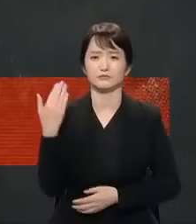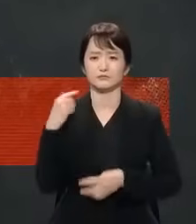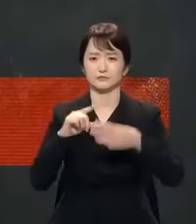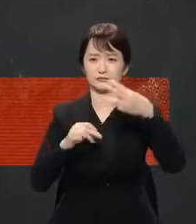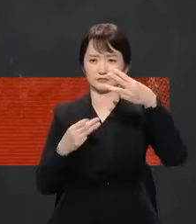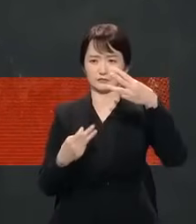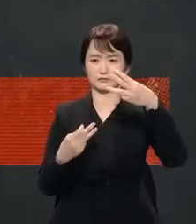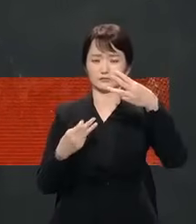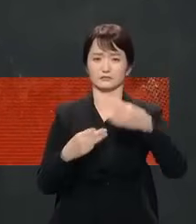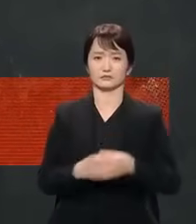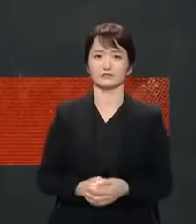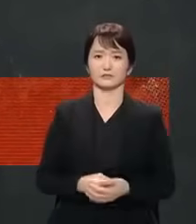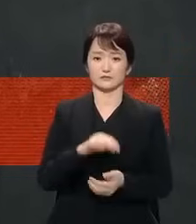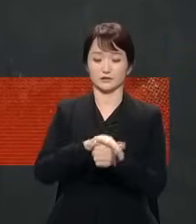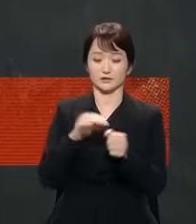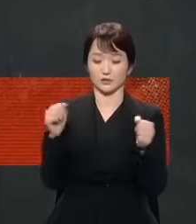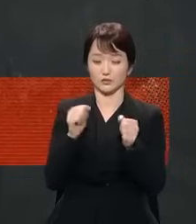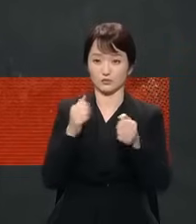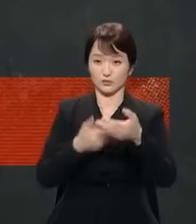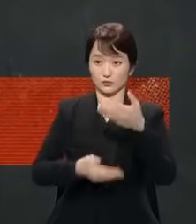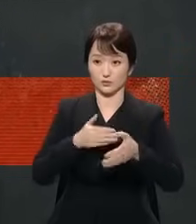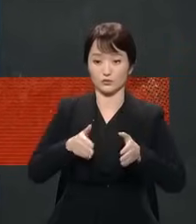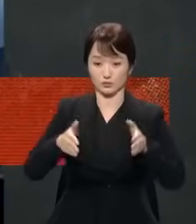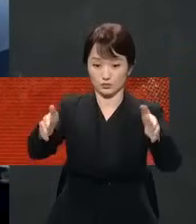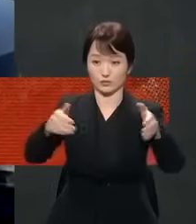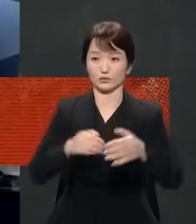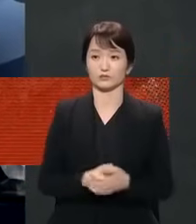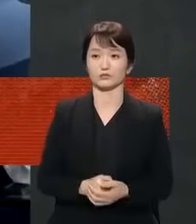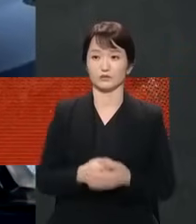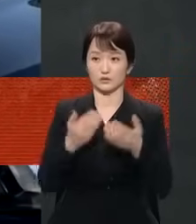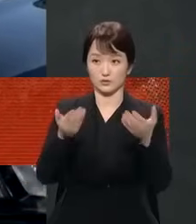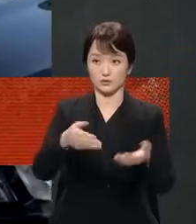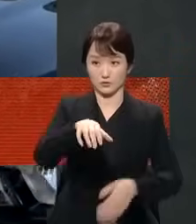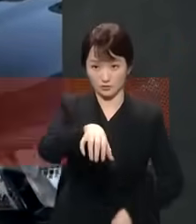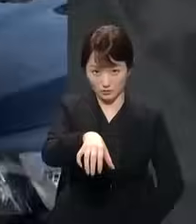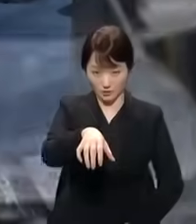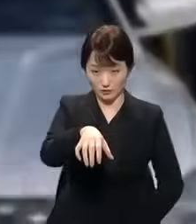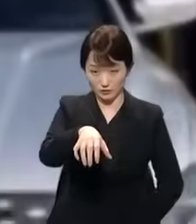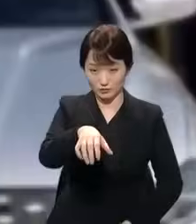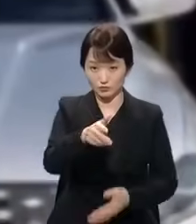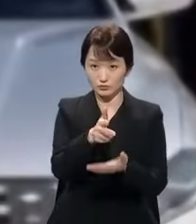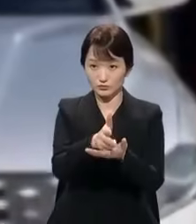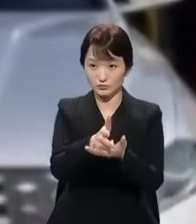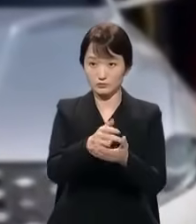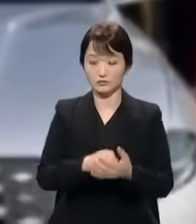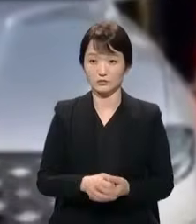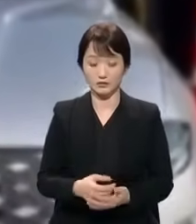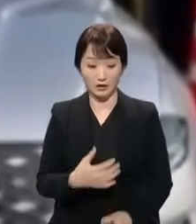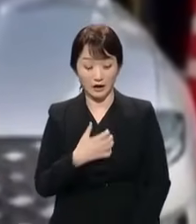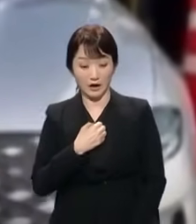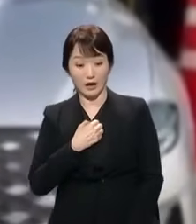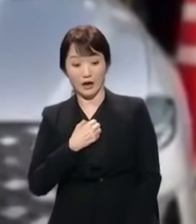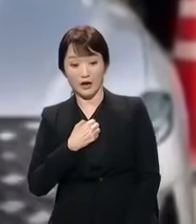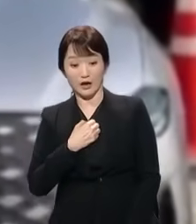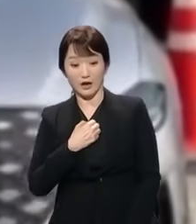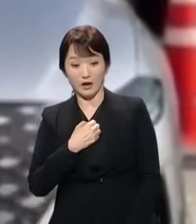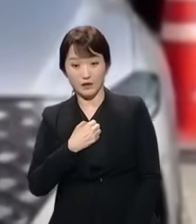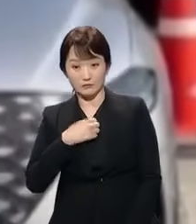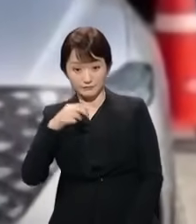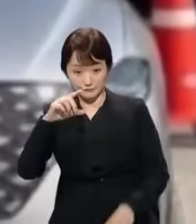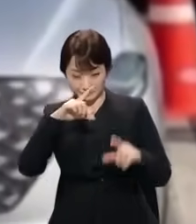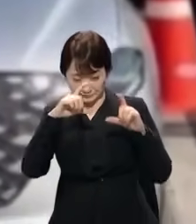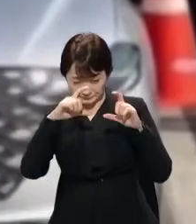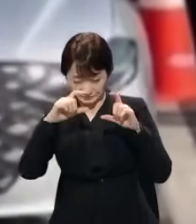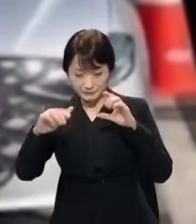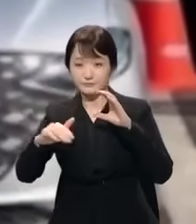13일에 있었던 일인데 저 경부고속도로 만남의 그 광장, 휴게소 주차장인데 너무 놀라서 아마 저것을 사진을 찍어서